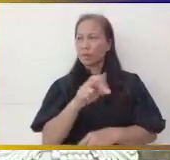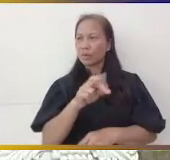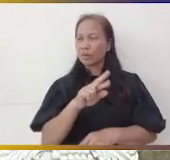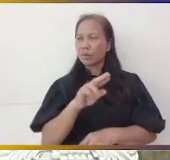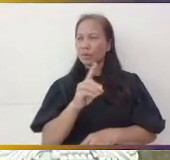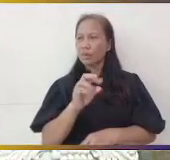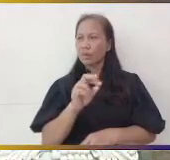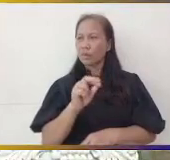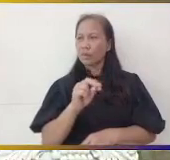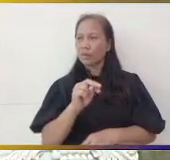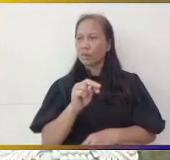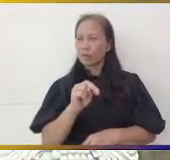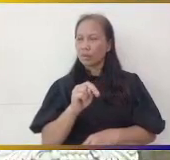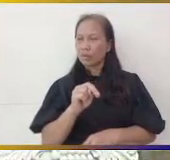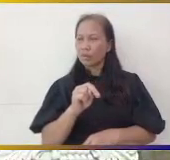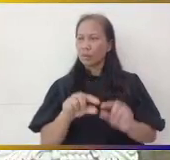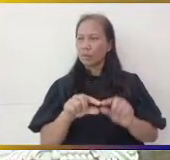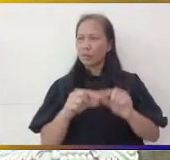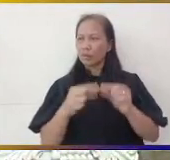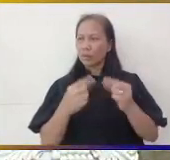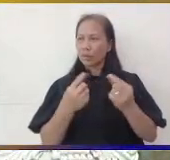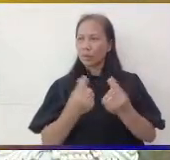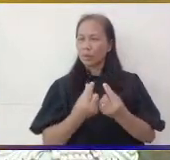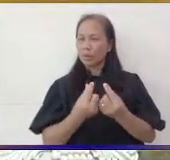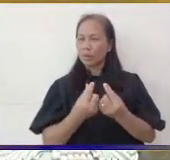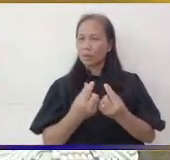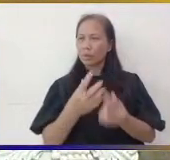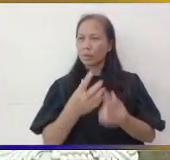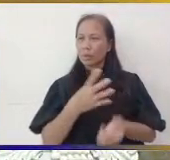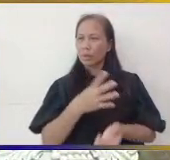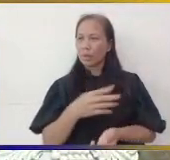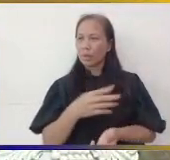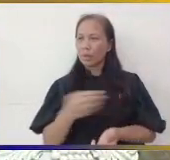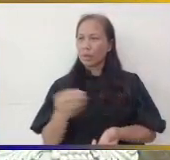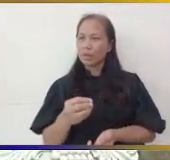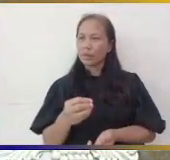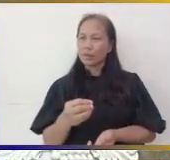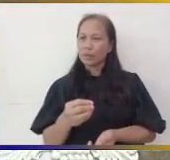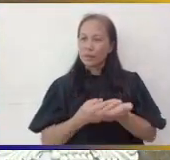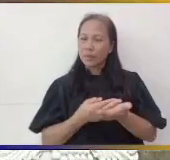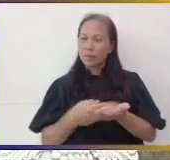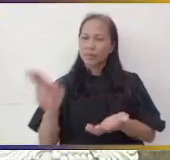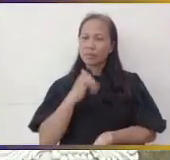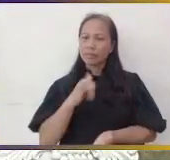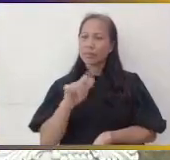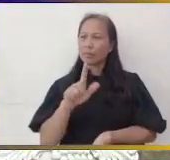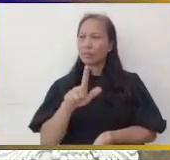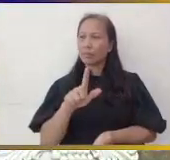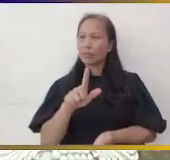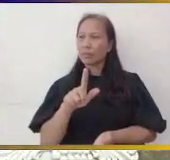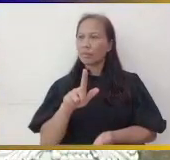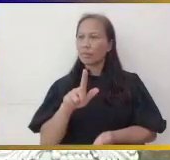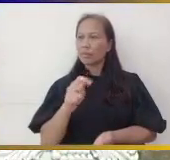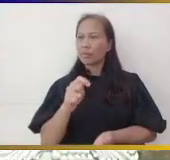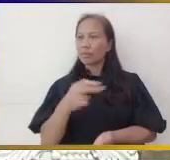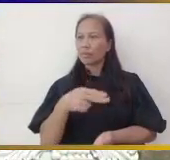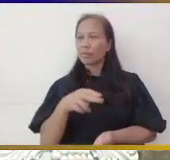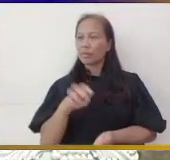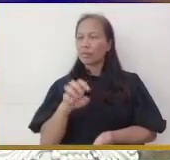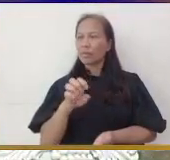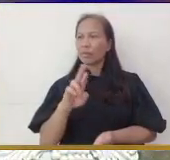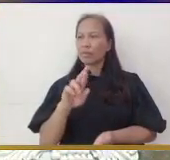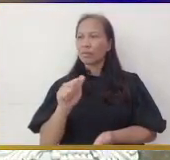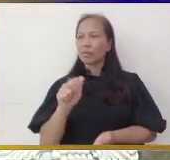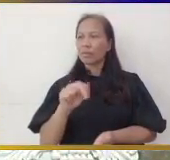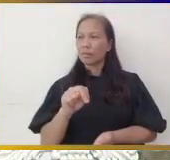excommunicated and banished by lutheran II during 1139 a so